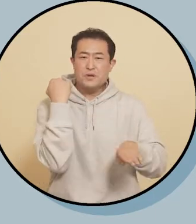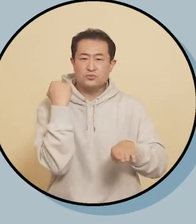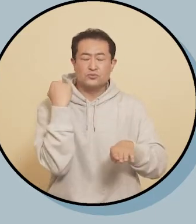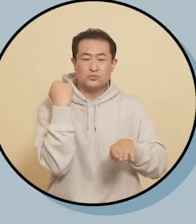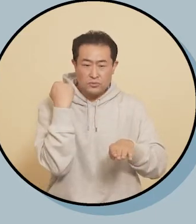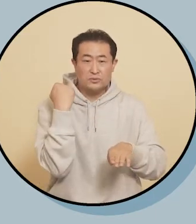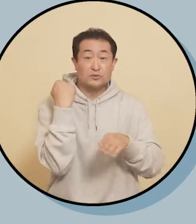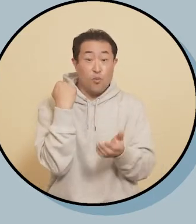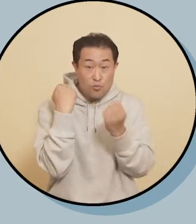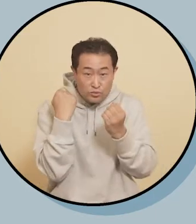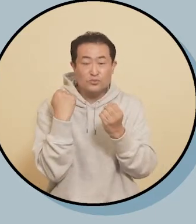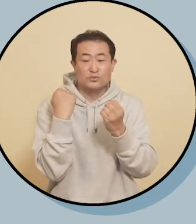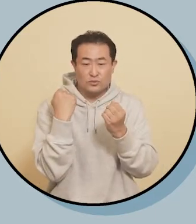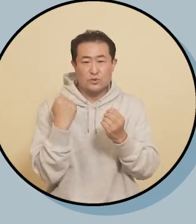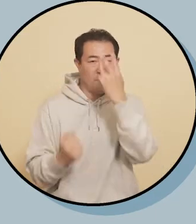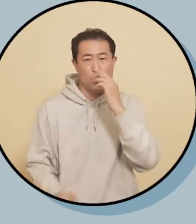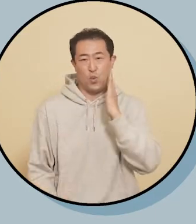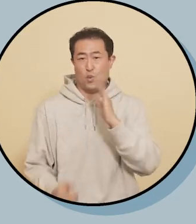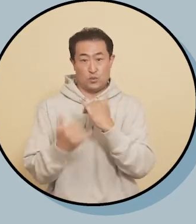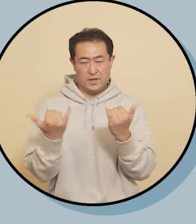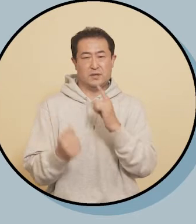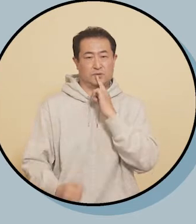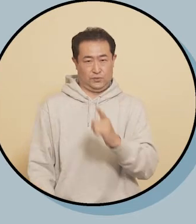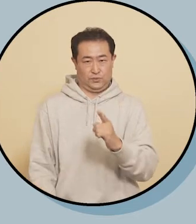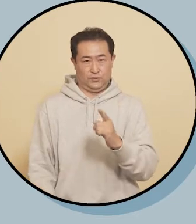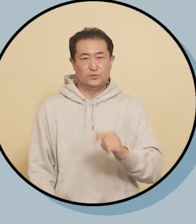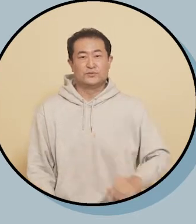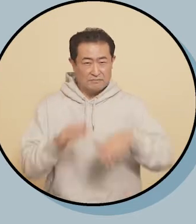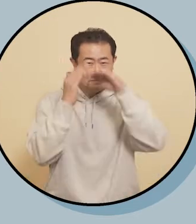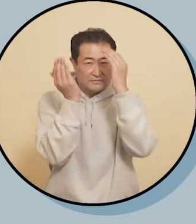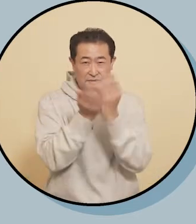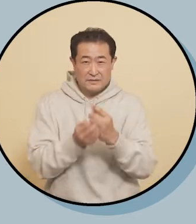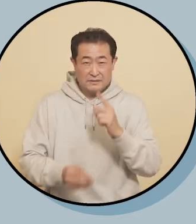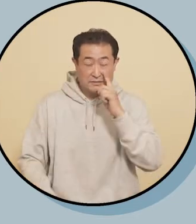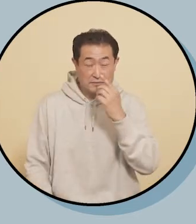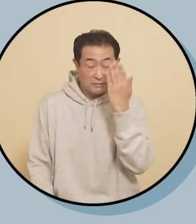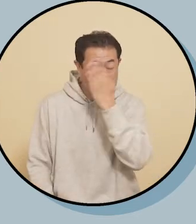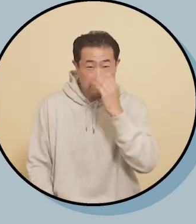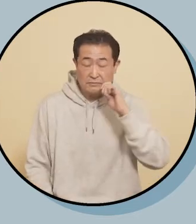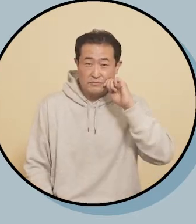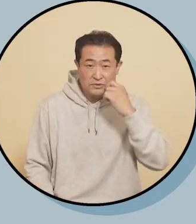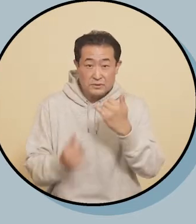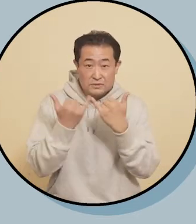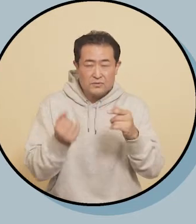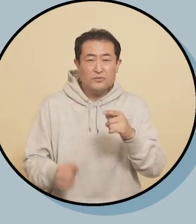手話をベースとして使うmo ろう者ローベースの望楼車のようになります